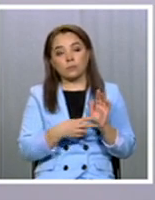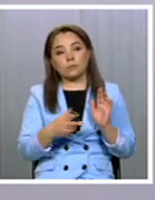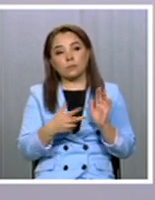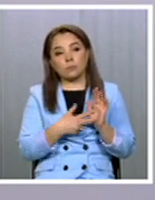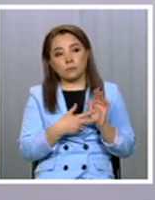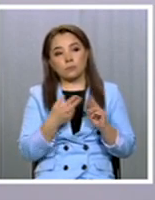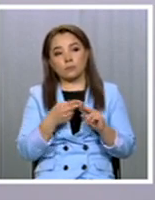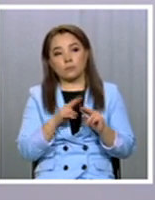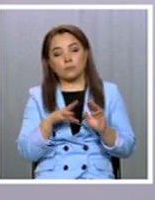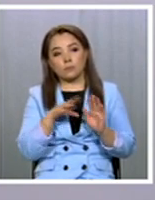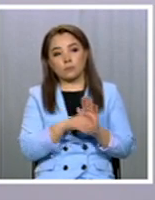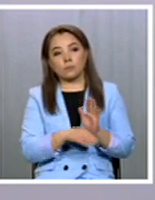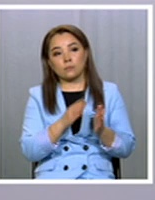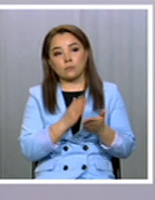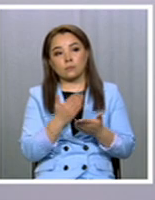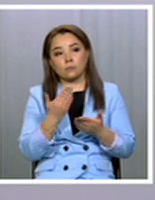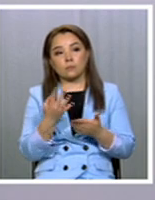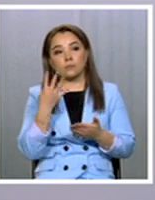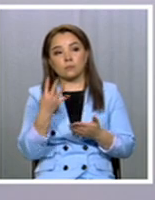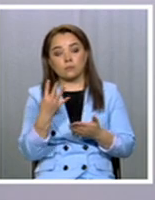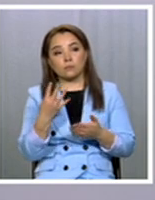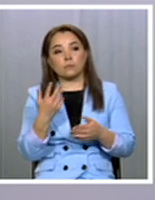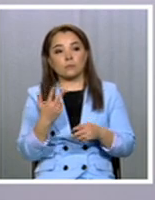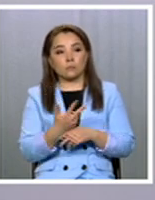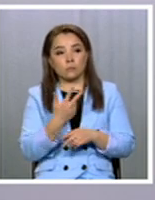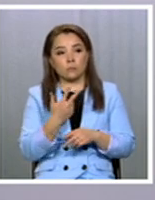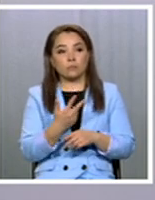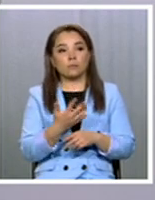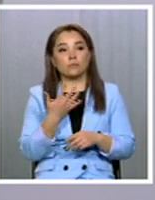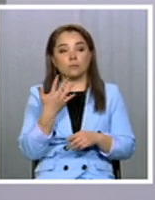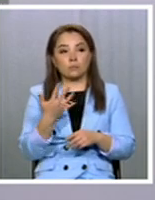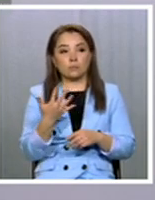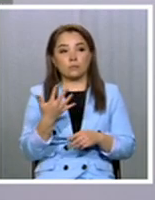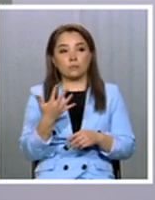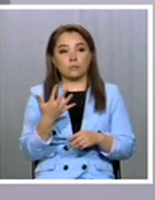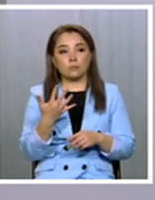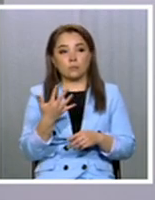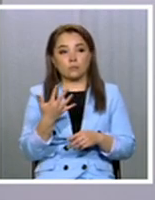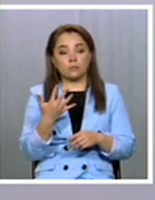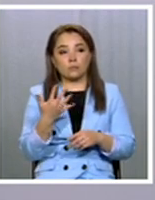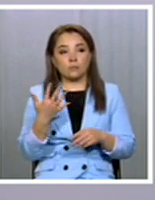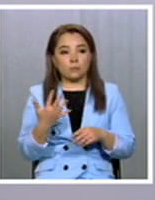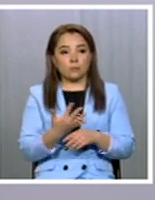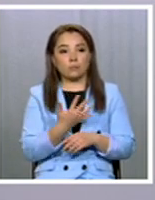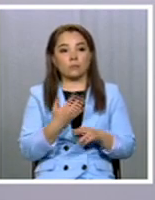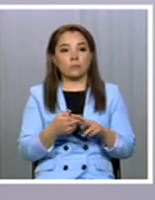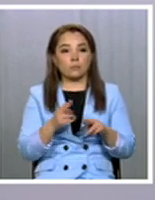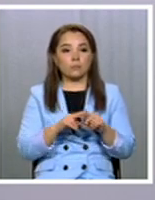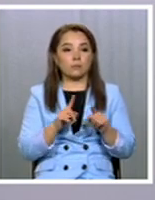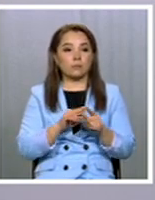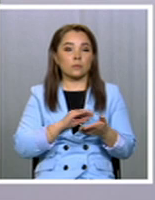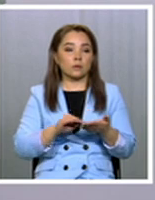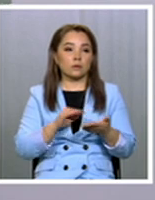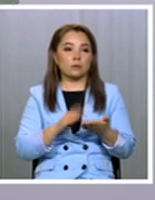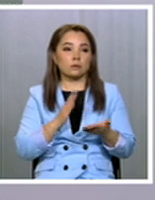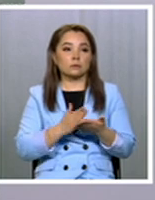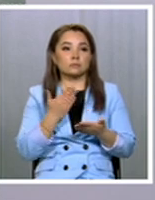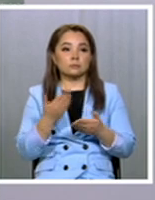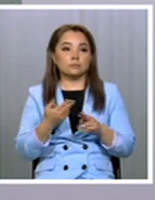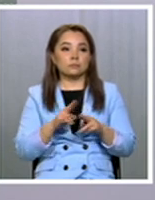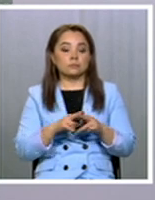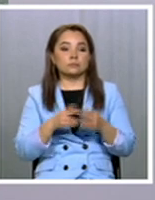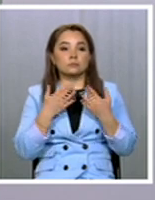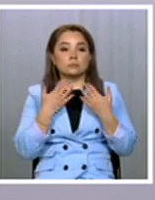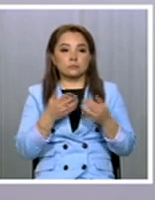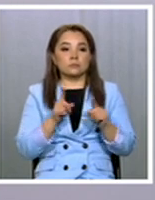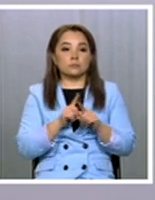мәндер еңгізгенде, 4, 3 рет және 5, 5 рет шықты. Бұл шартты